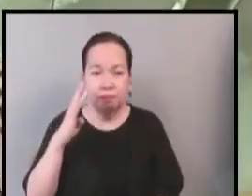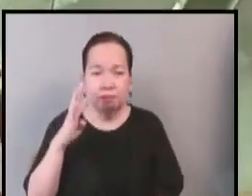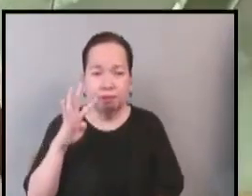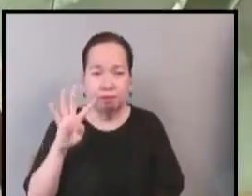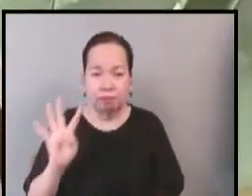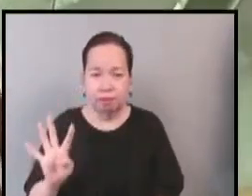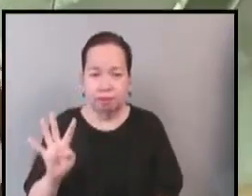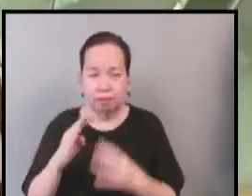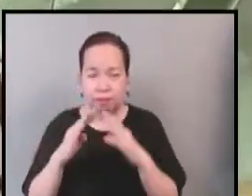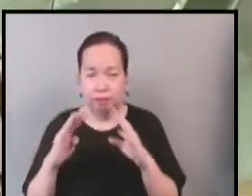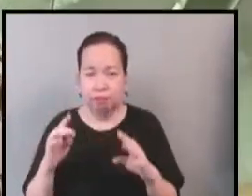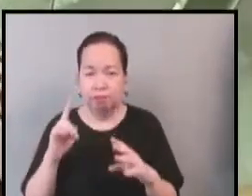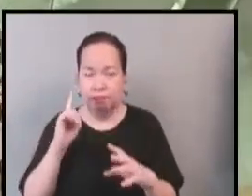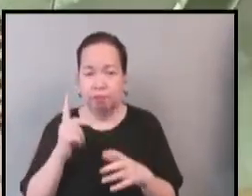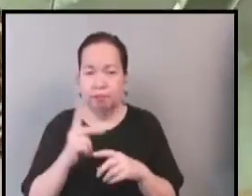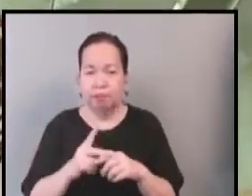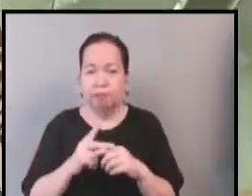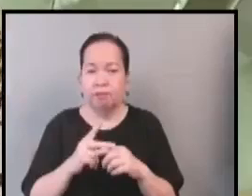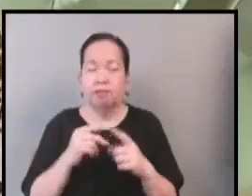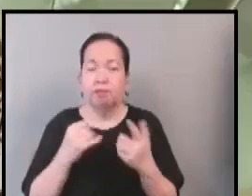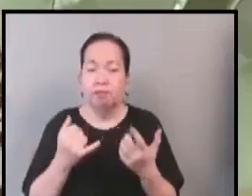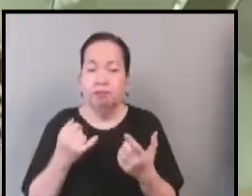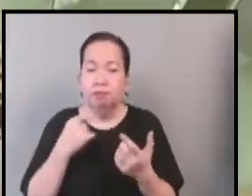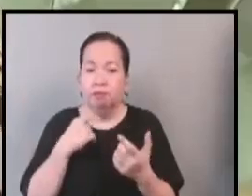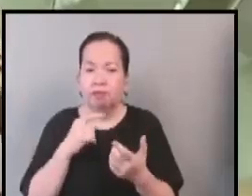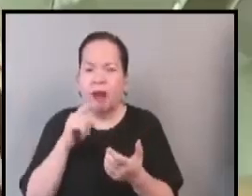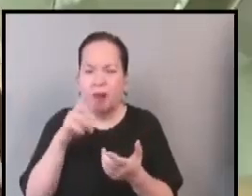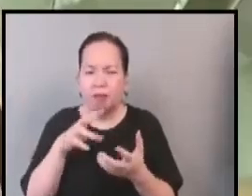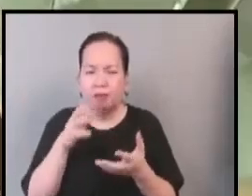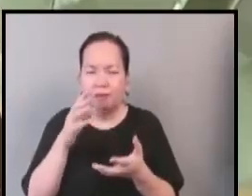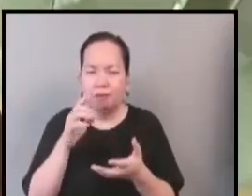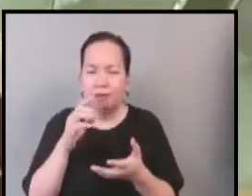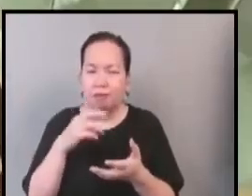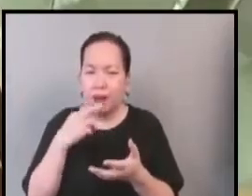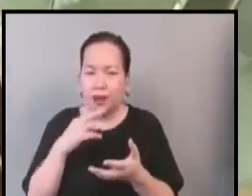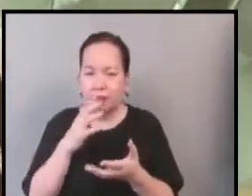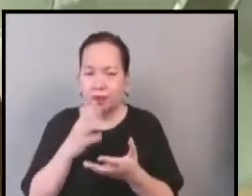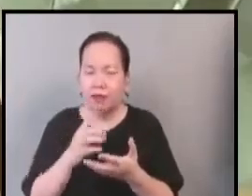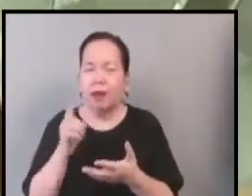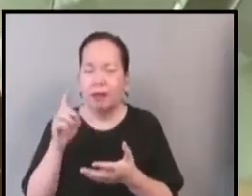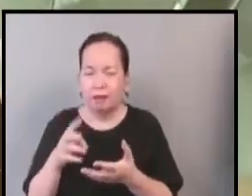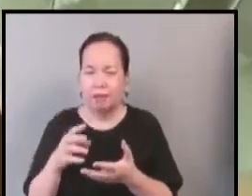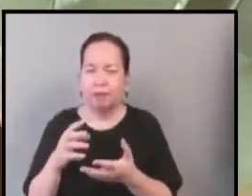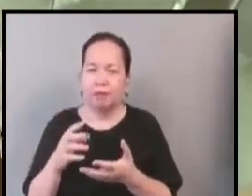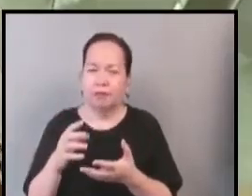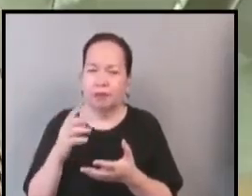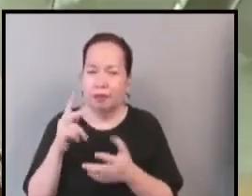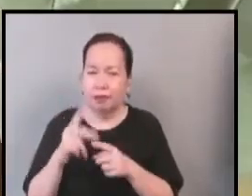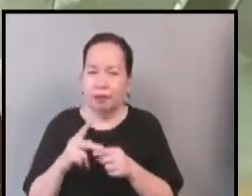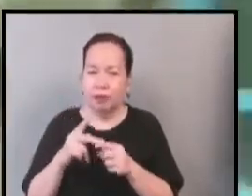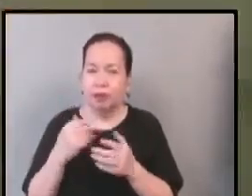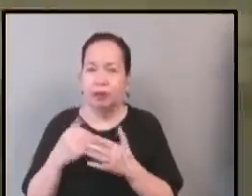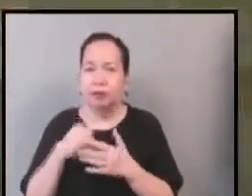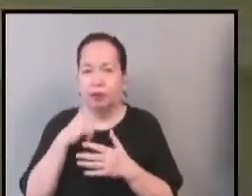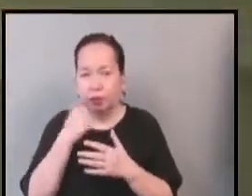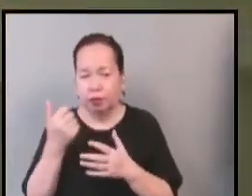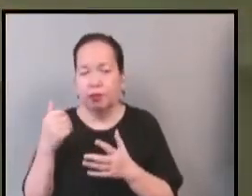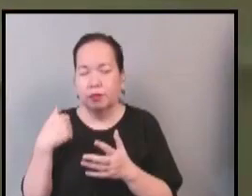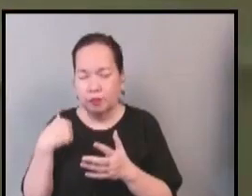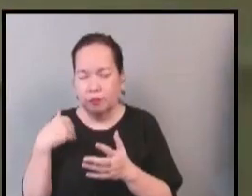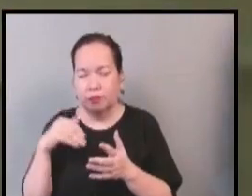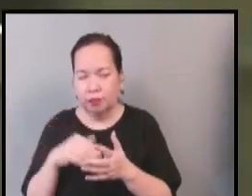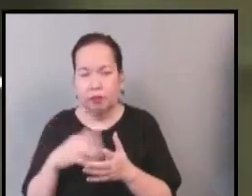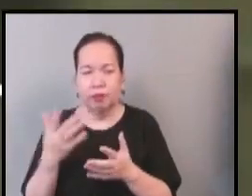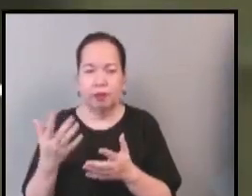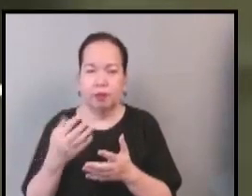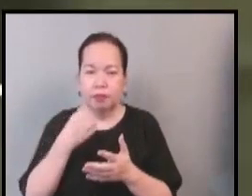isang kilo. Ngayon po kalahati na gawa nung para sa susunod po may kakainin na naman po.